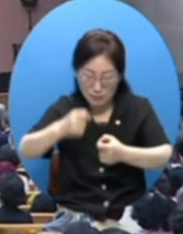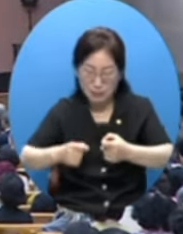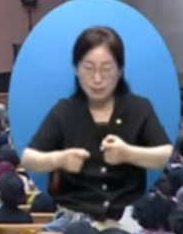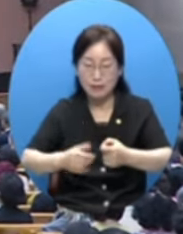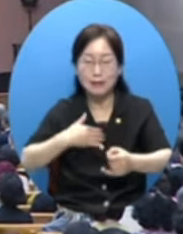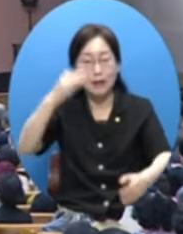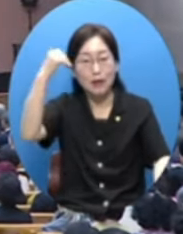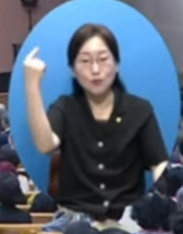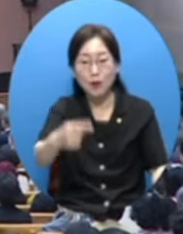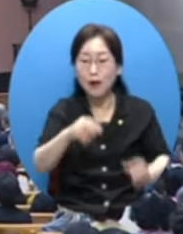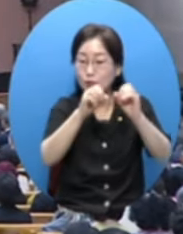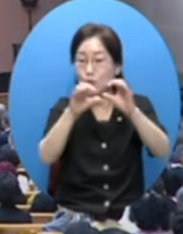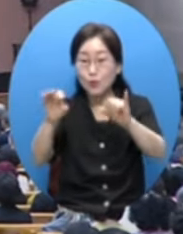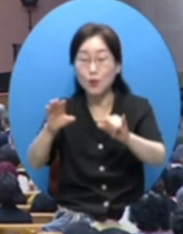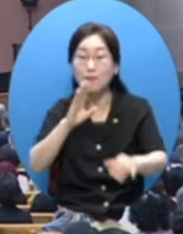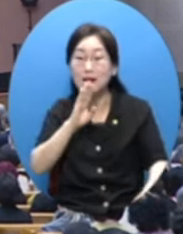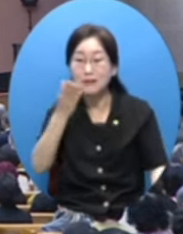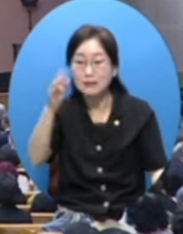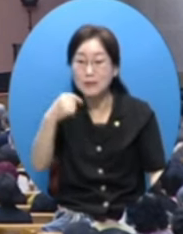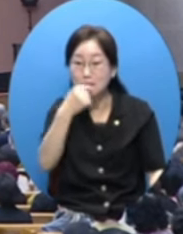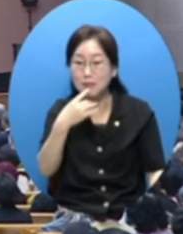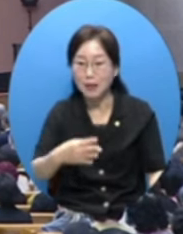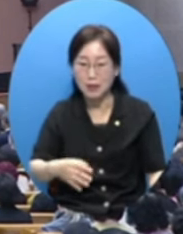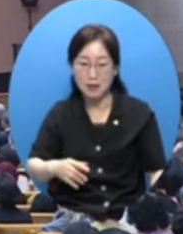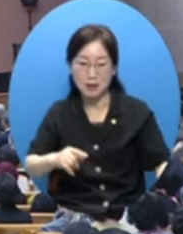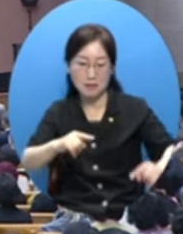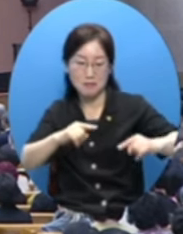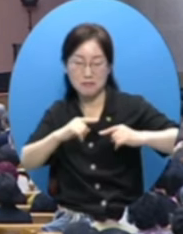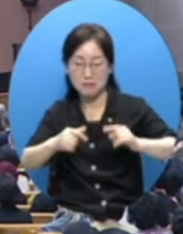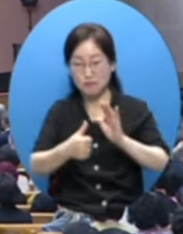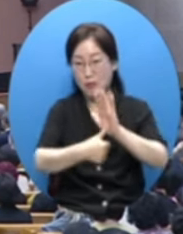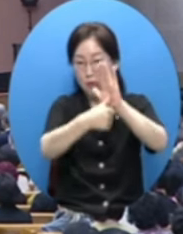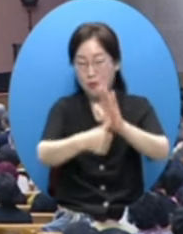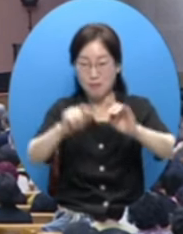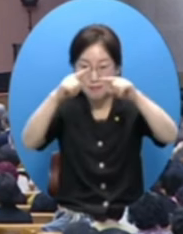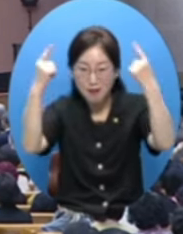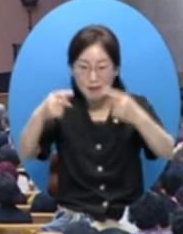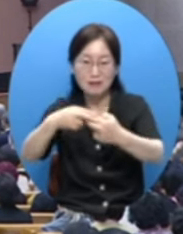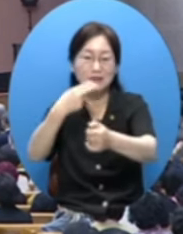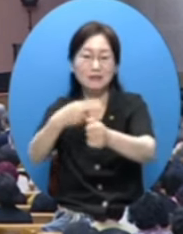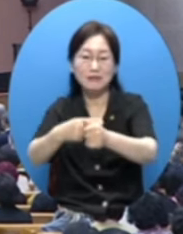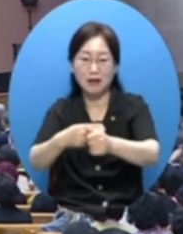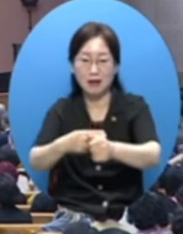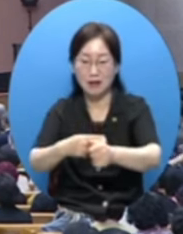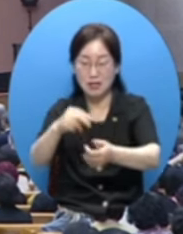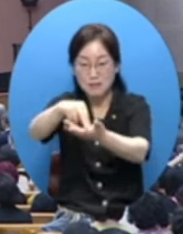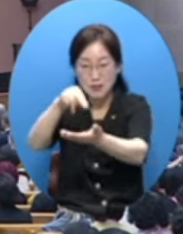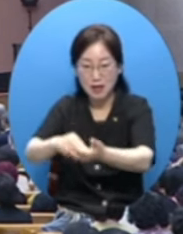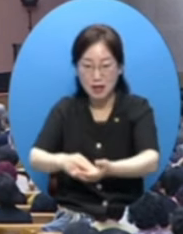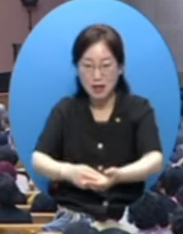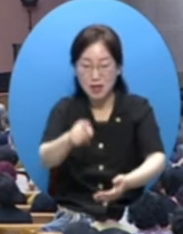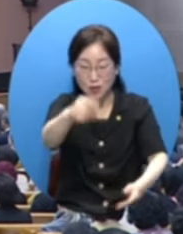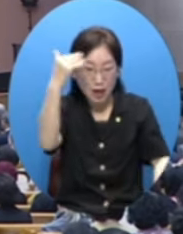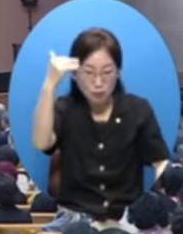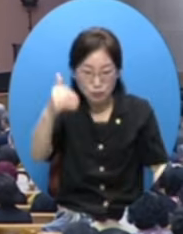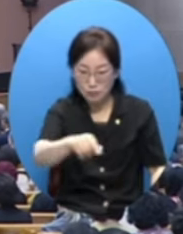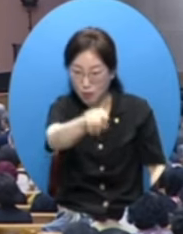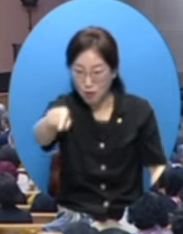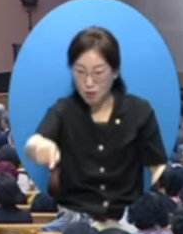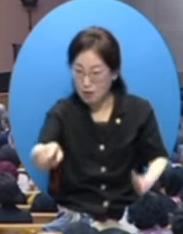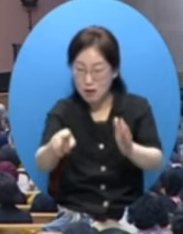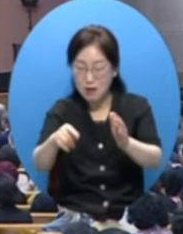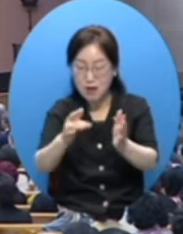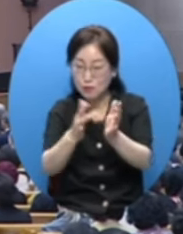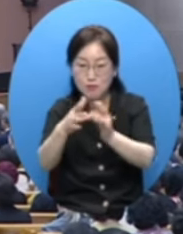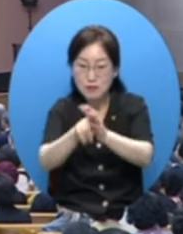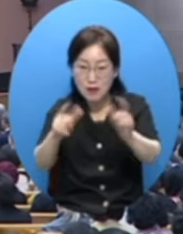한국에 와서 선교한다고 하면서 내가 명문대학을 나왔고 내가 의사인데 너희들 고쳐주러 왔는데 너희들 예수 안 믿냐 이런 마음으로 성교했던 거